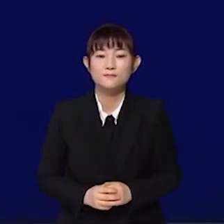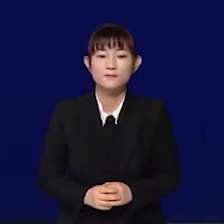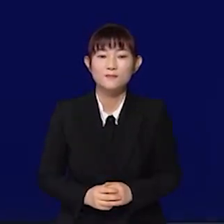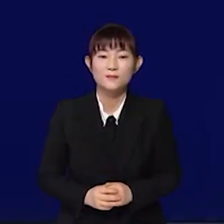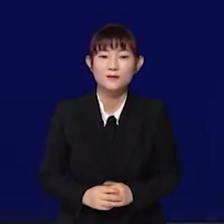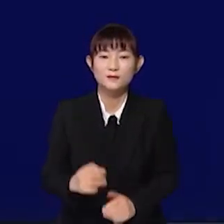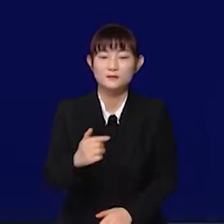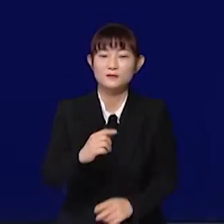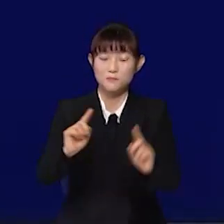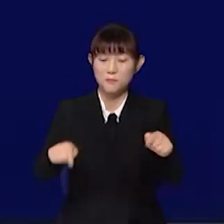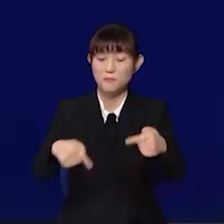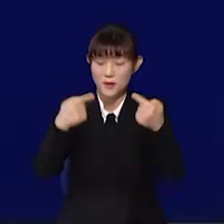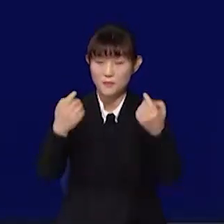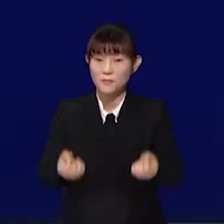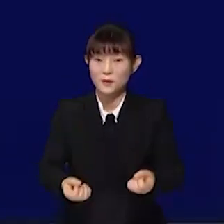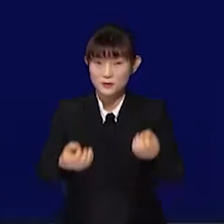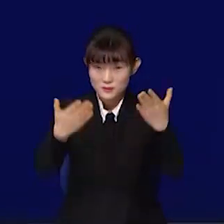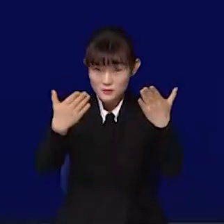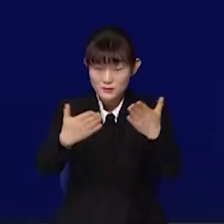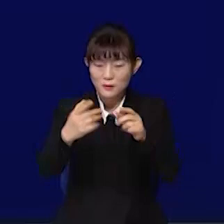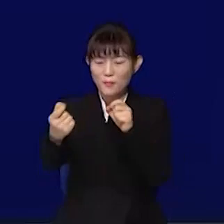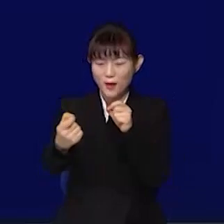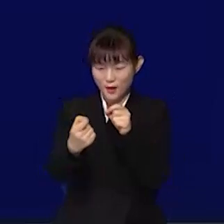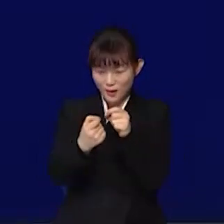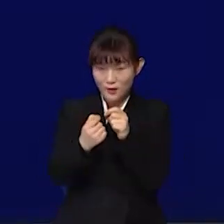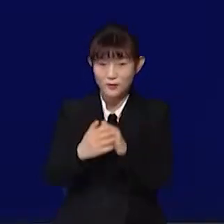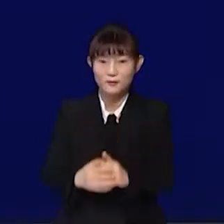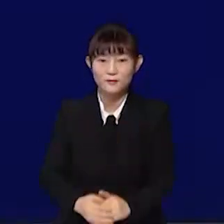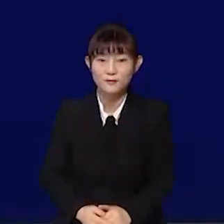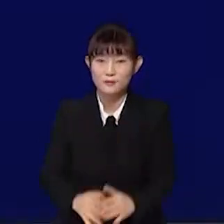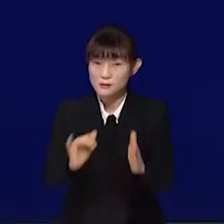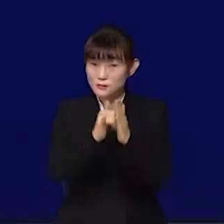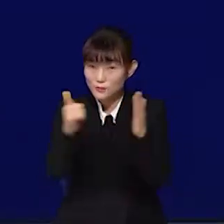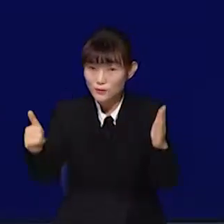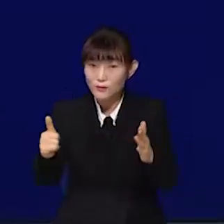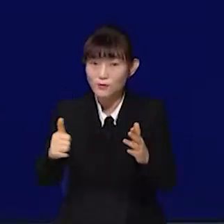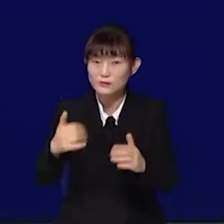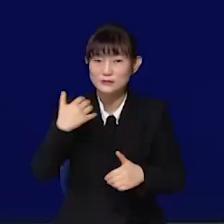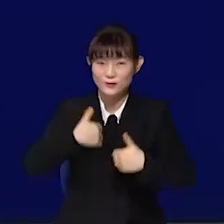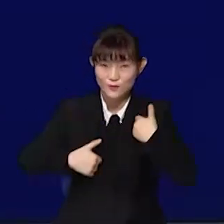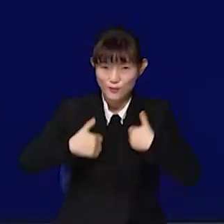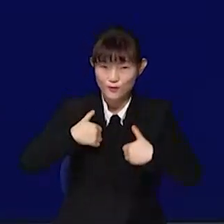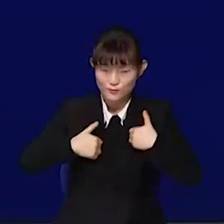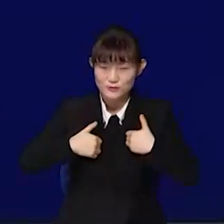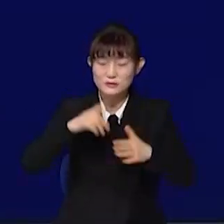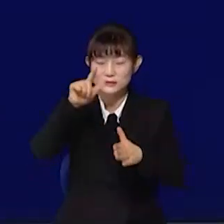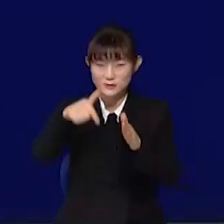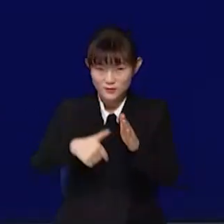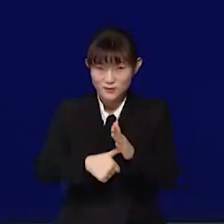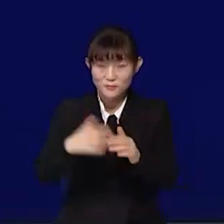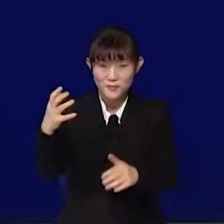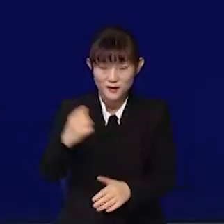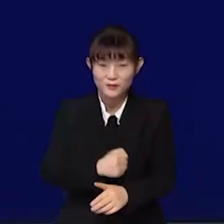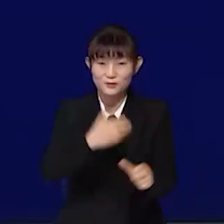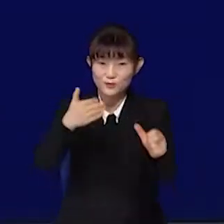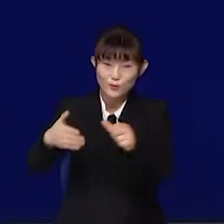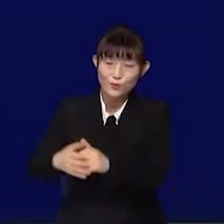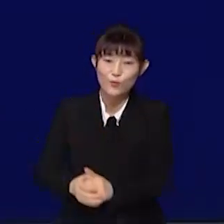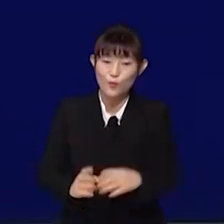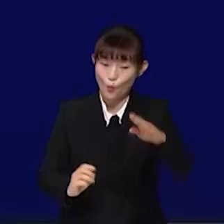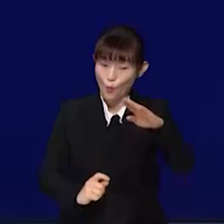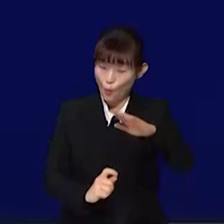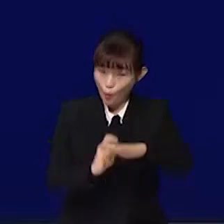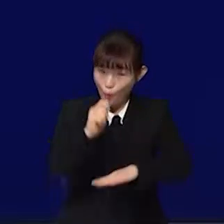민속의 대명절 이제 설날이 다가옵니다. 아주 가족들과 즐거운 설 명절 보내시고요. 그다음에 우리 고흥